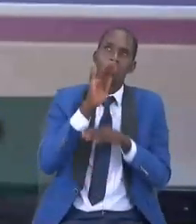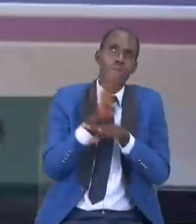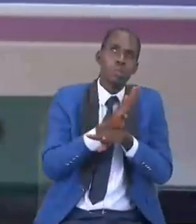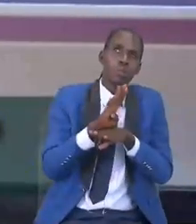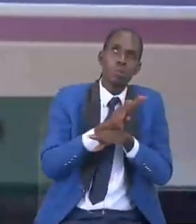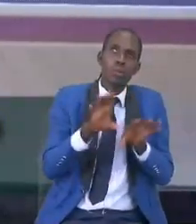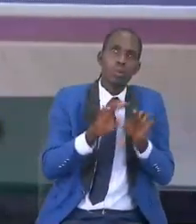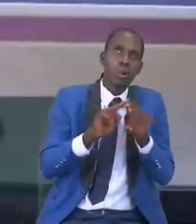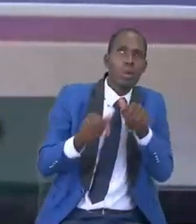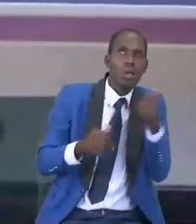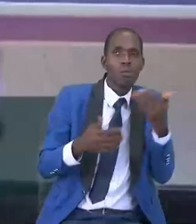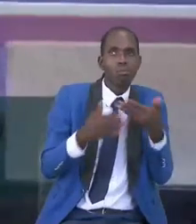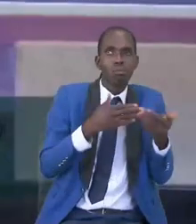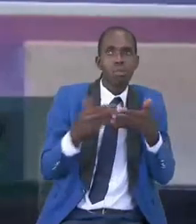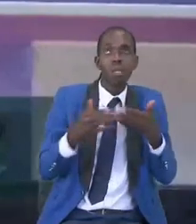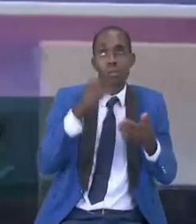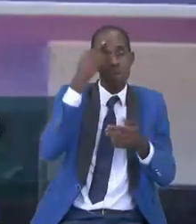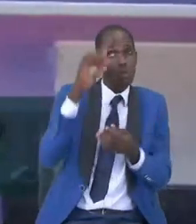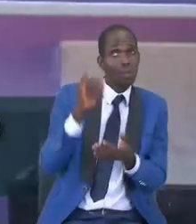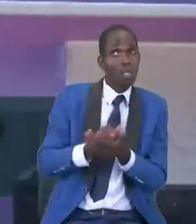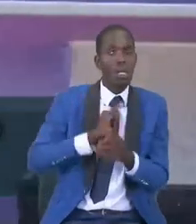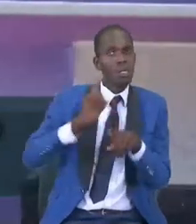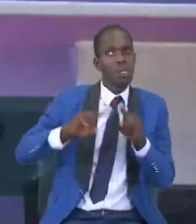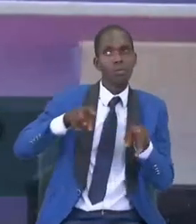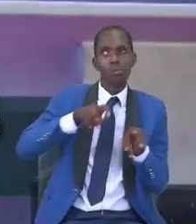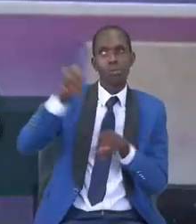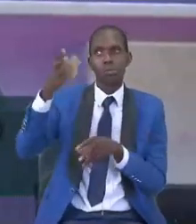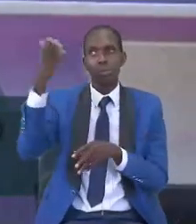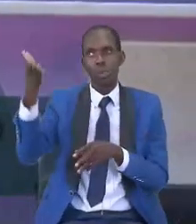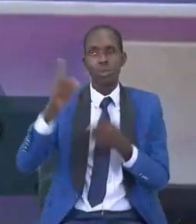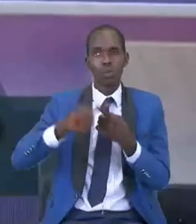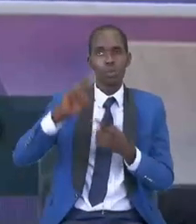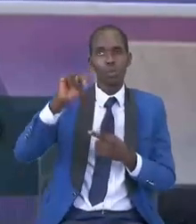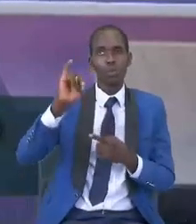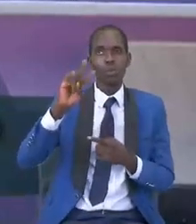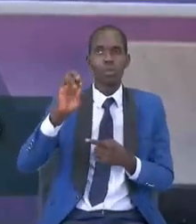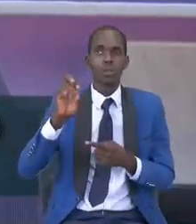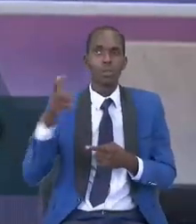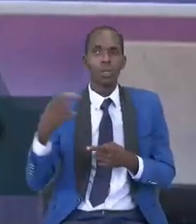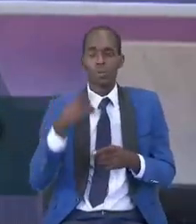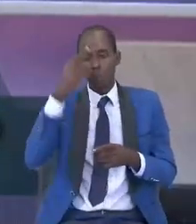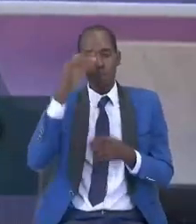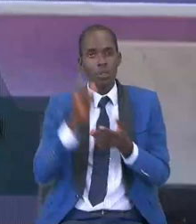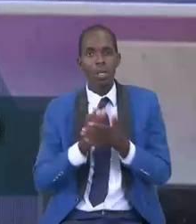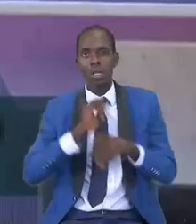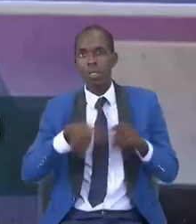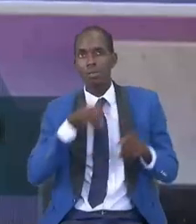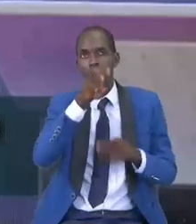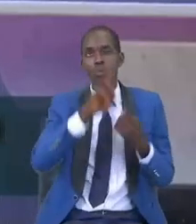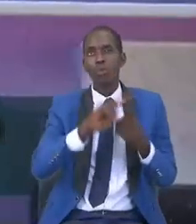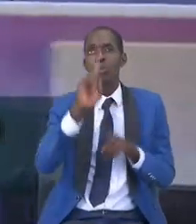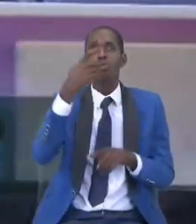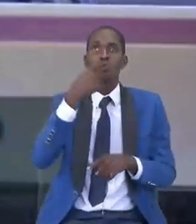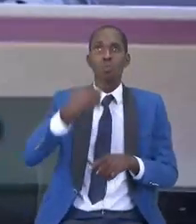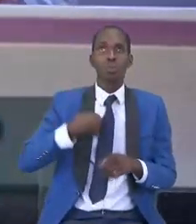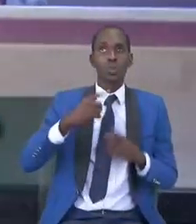suis occupé à faire ci, à faire cela. Je ne peux pas aller à Ninive. Pour cela donc, je peux parler dans